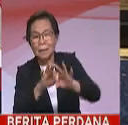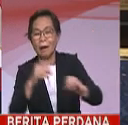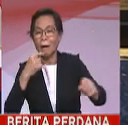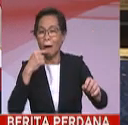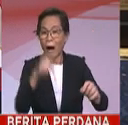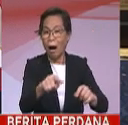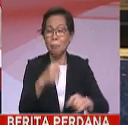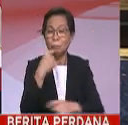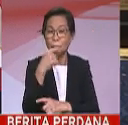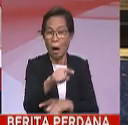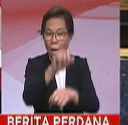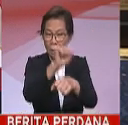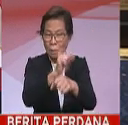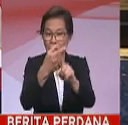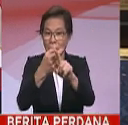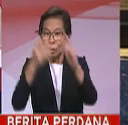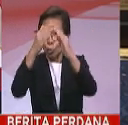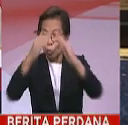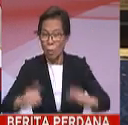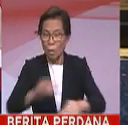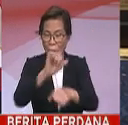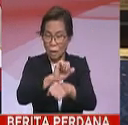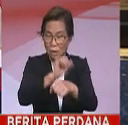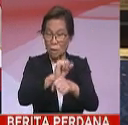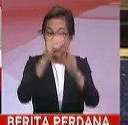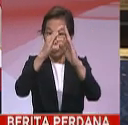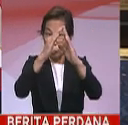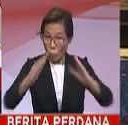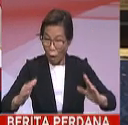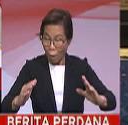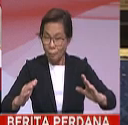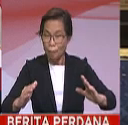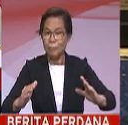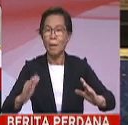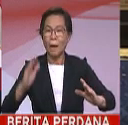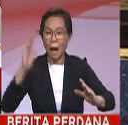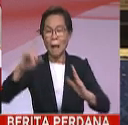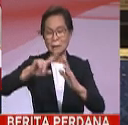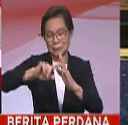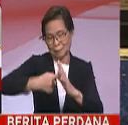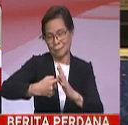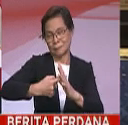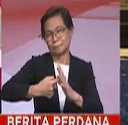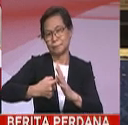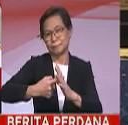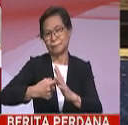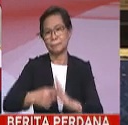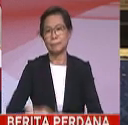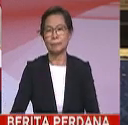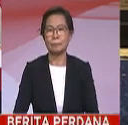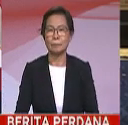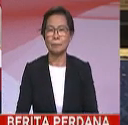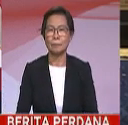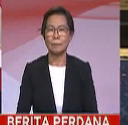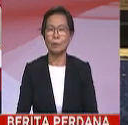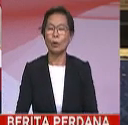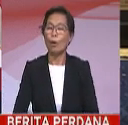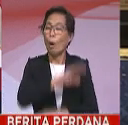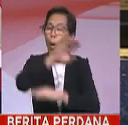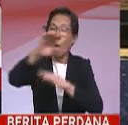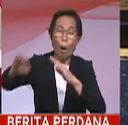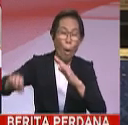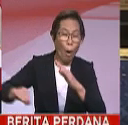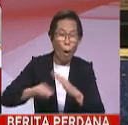bekerja daripada rumah atau work from home akan dikuatkuasakan. Semua